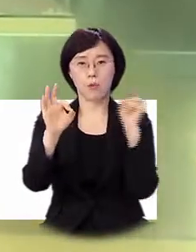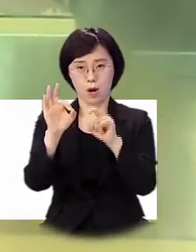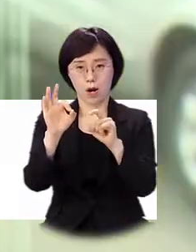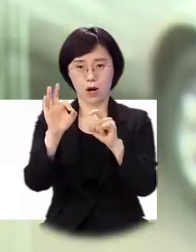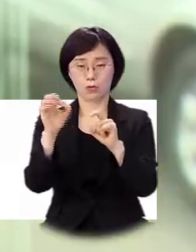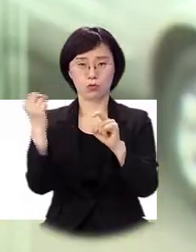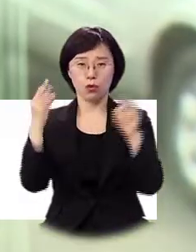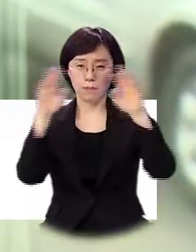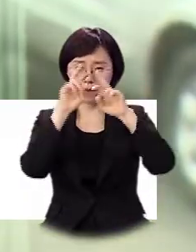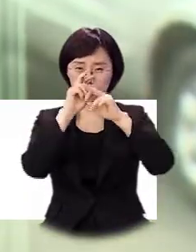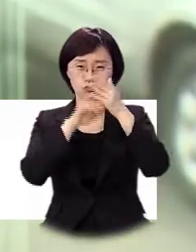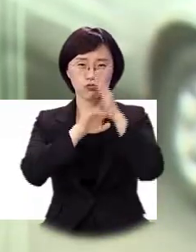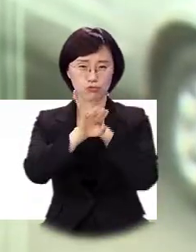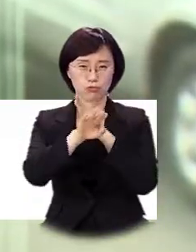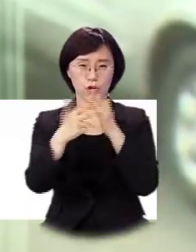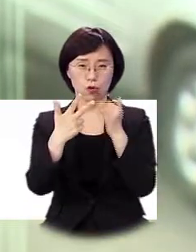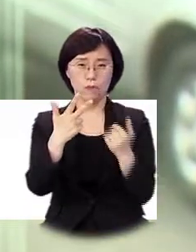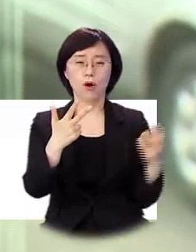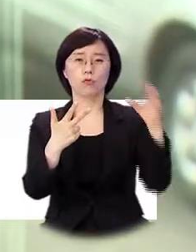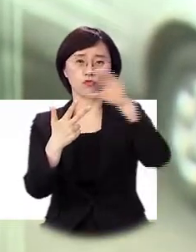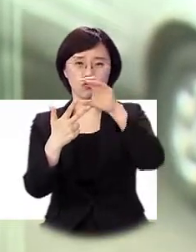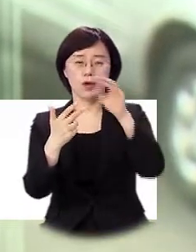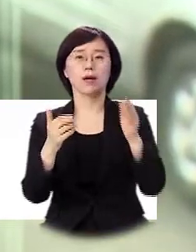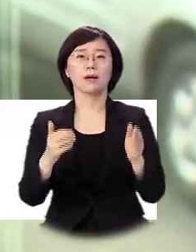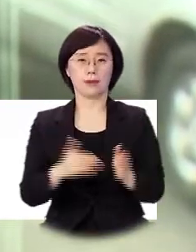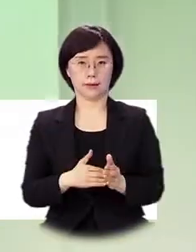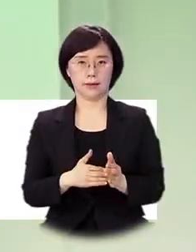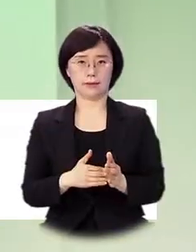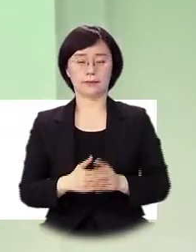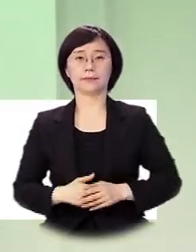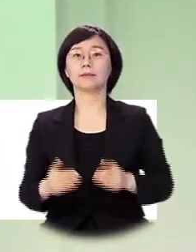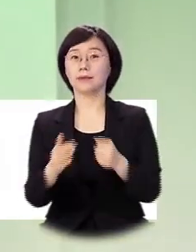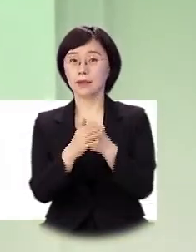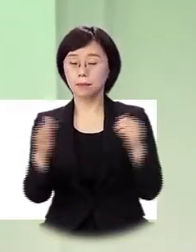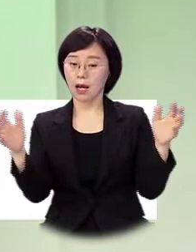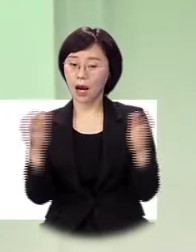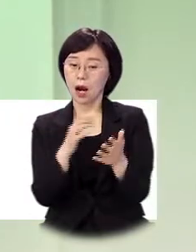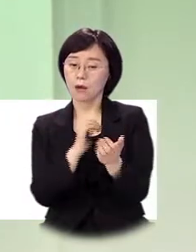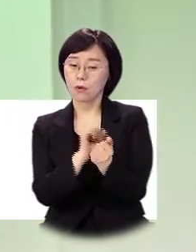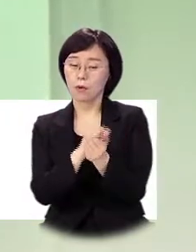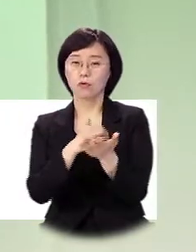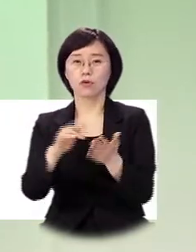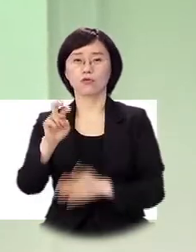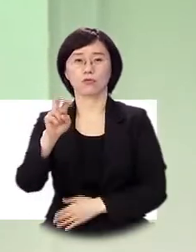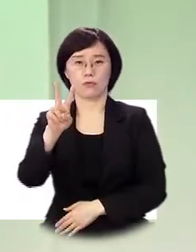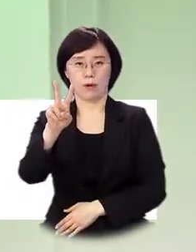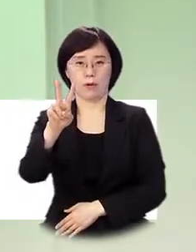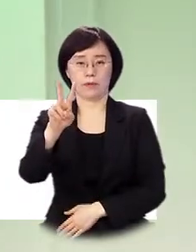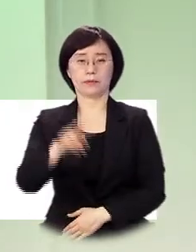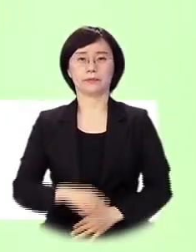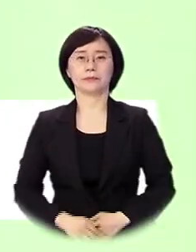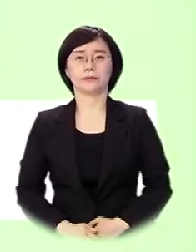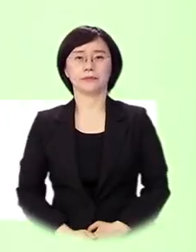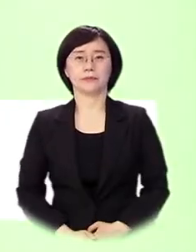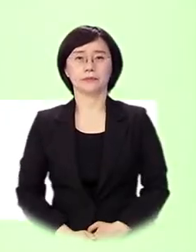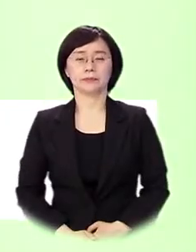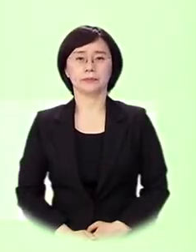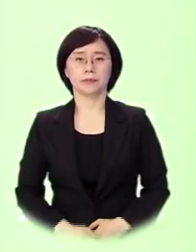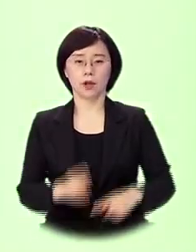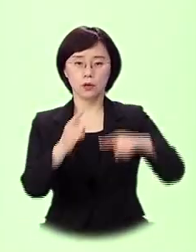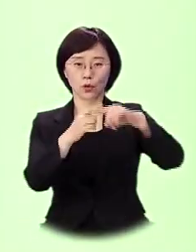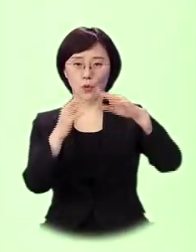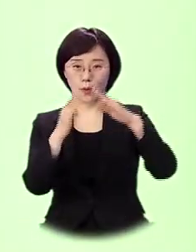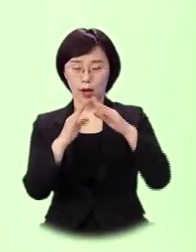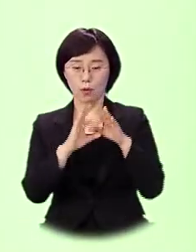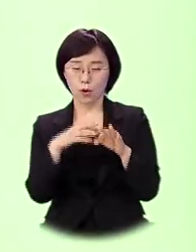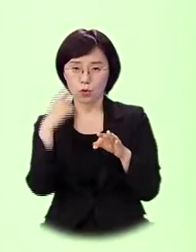확진됐고 0시 이후에도 7명이 추가로 양성 판정을 받아 누적 확진자가 22명으로 늘었습니다. 교회에